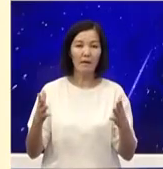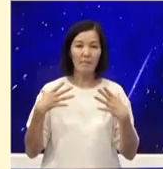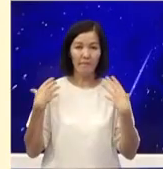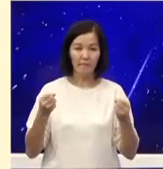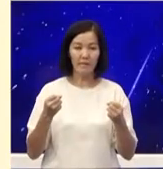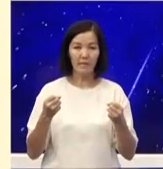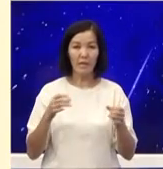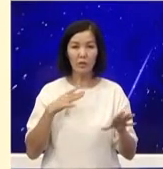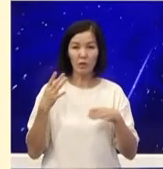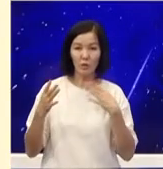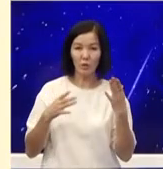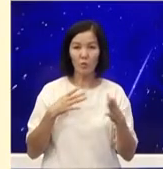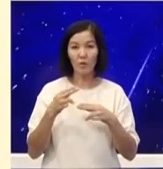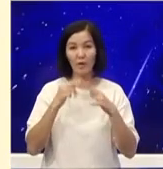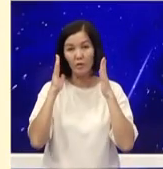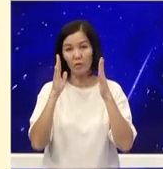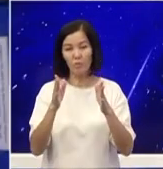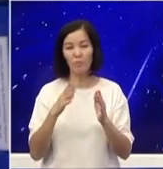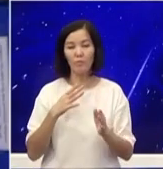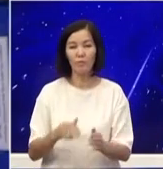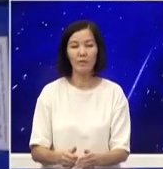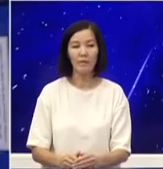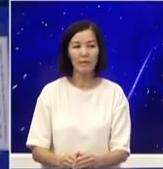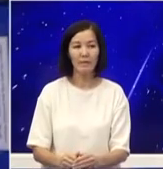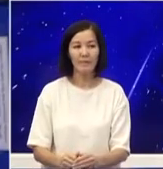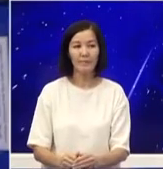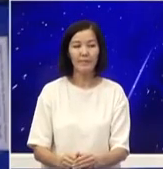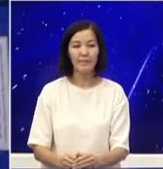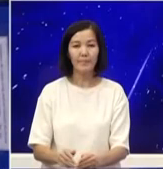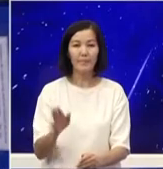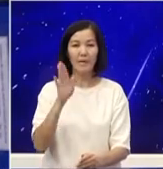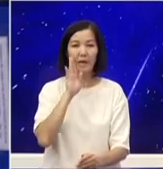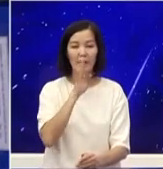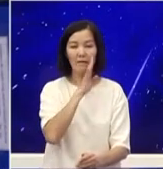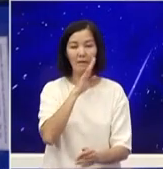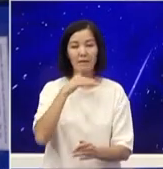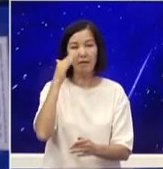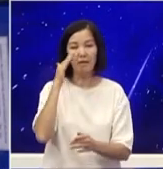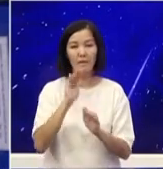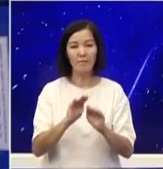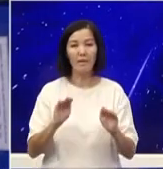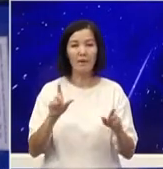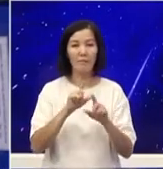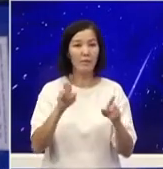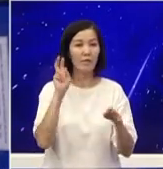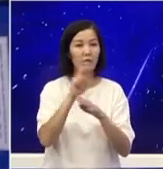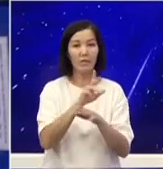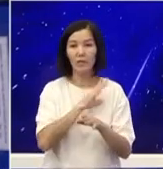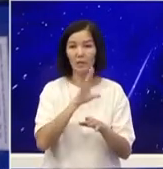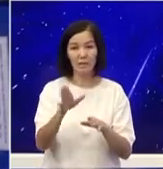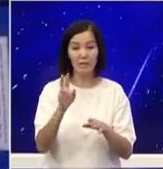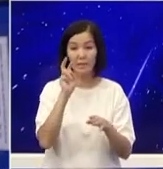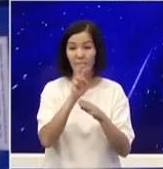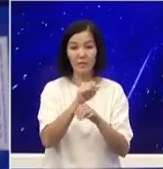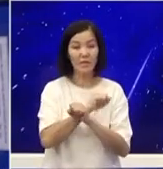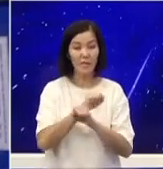мықты болуына айрықша көңіл бөлінуде. Ата-аналар бала бақшаға кірмейді. Қабылдауды тәрбиешімен жәнегі